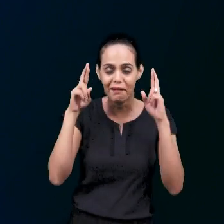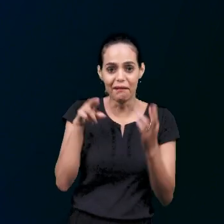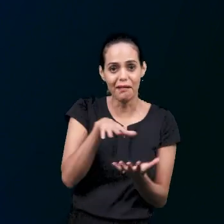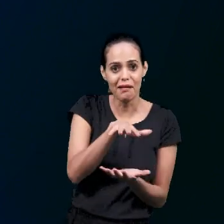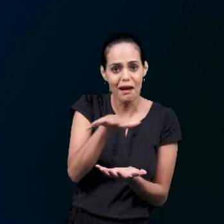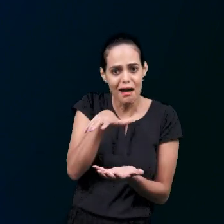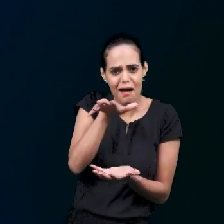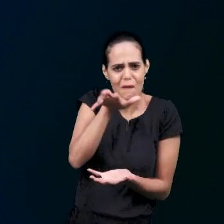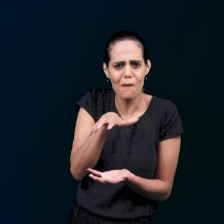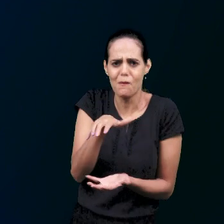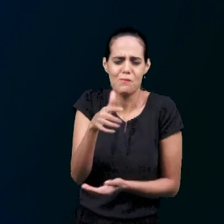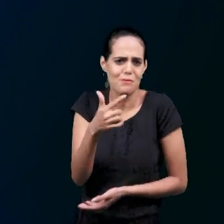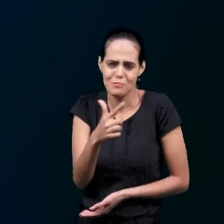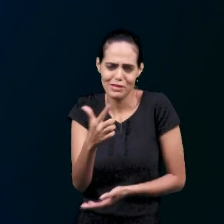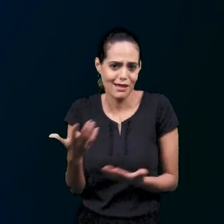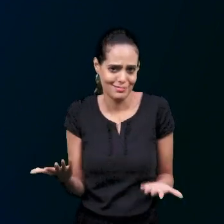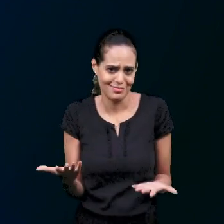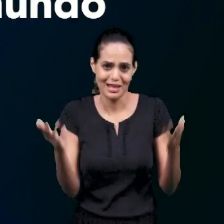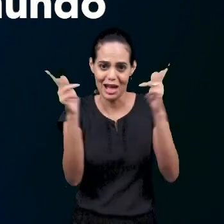deux